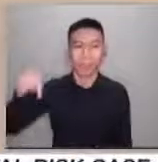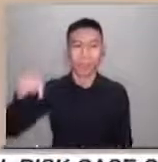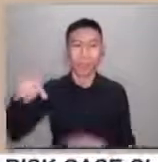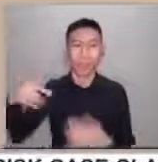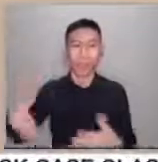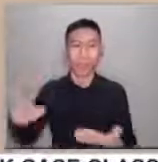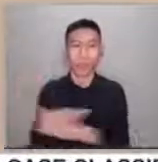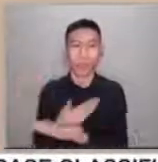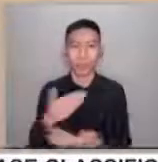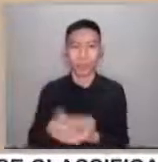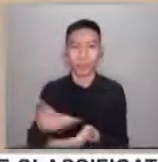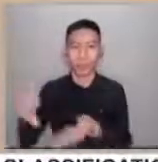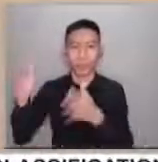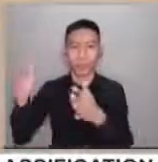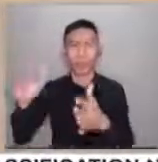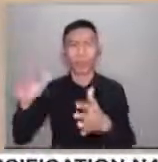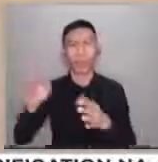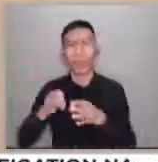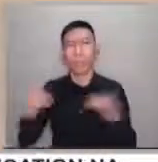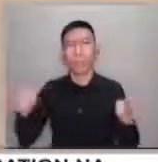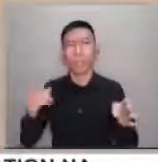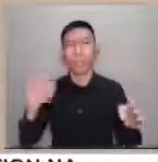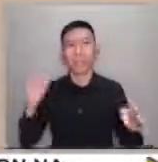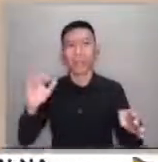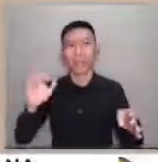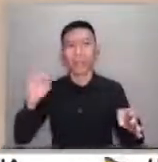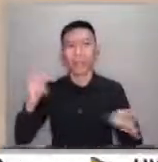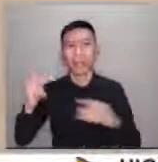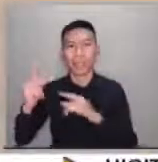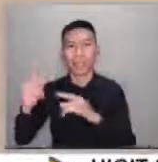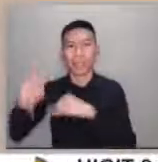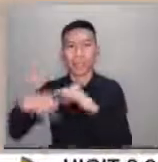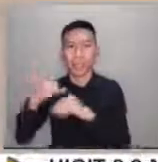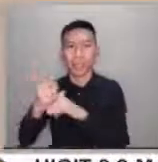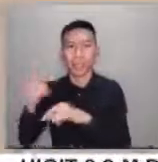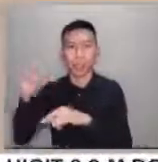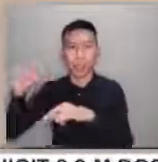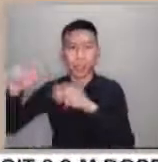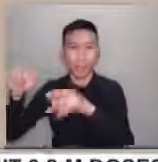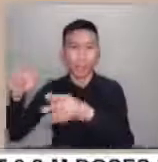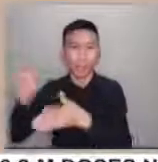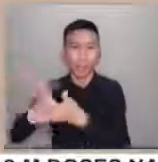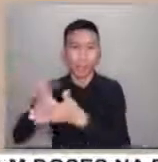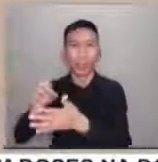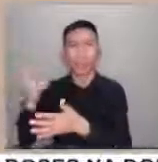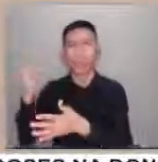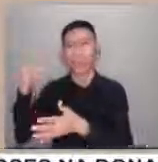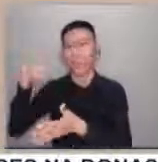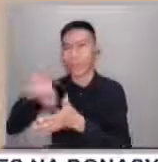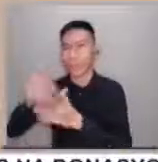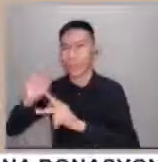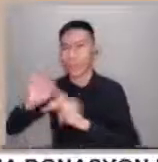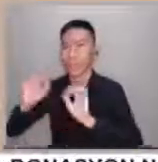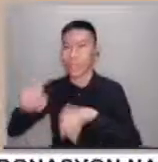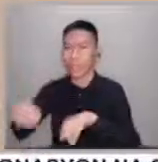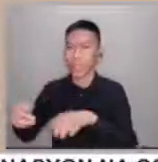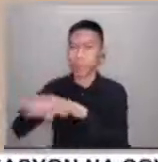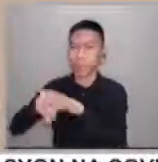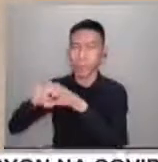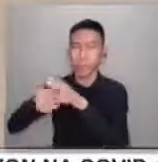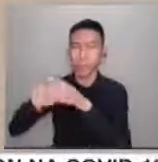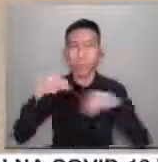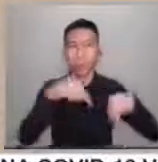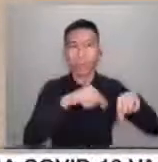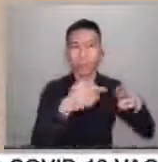building, dodoblihin nito yung dating Clark International Airport na nasa 12,000 na pasahero kada araw ang kaya ma-accommodate. Ito,